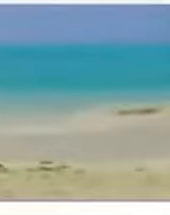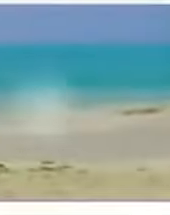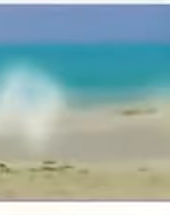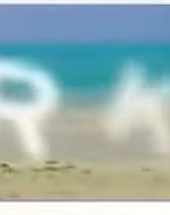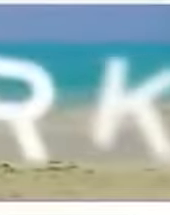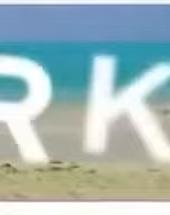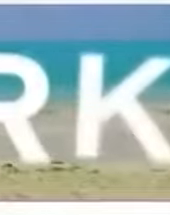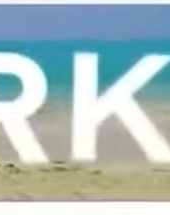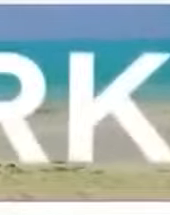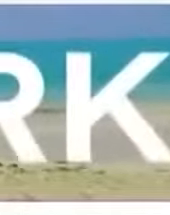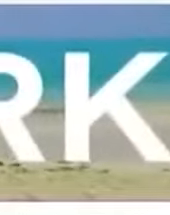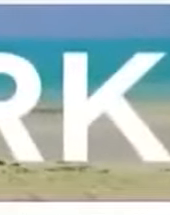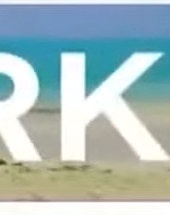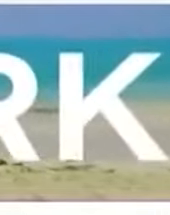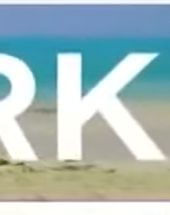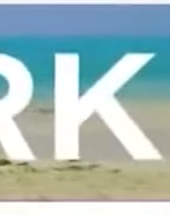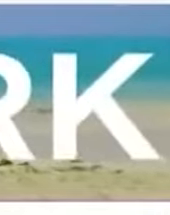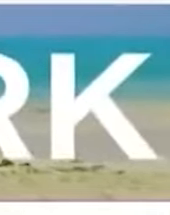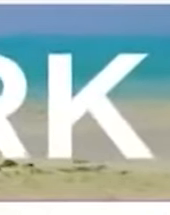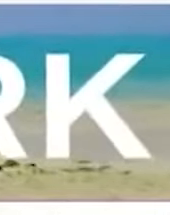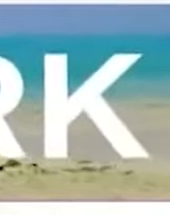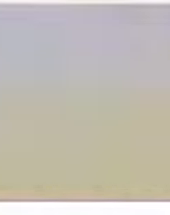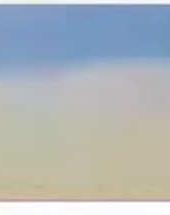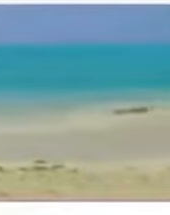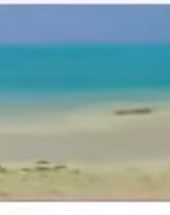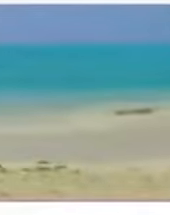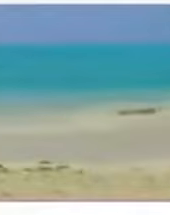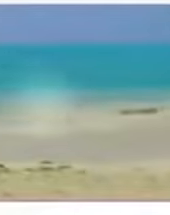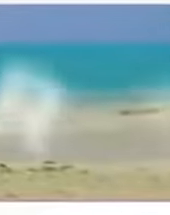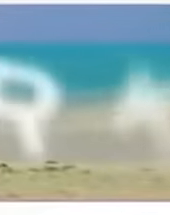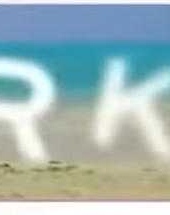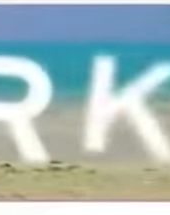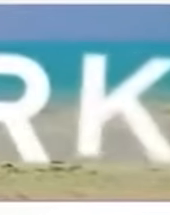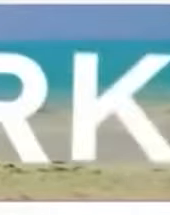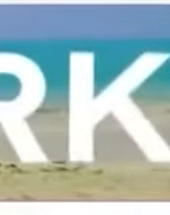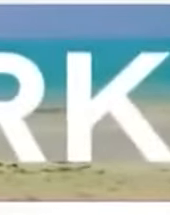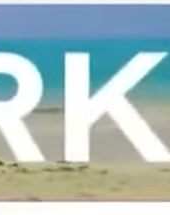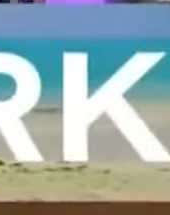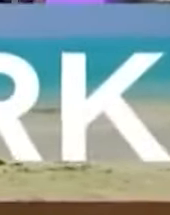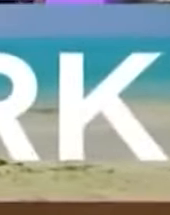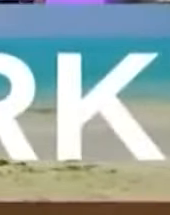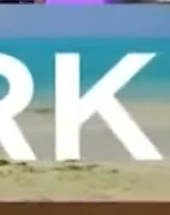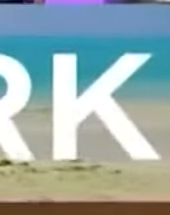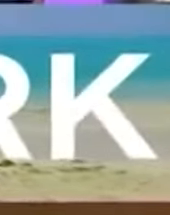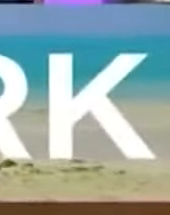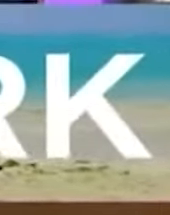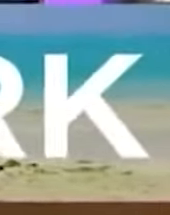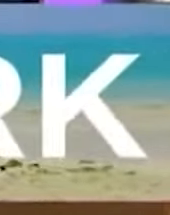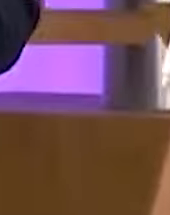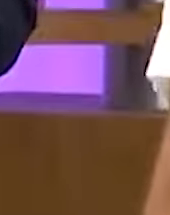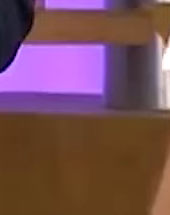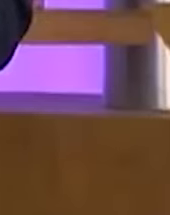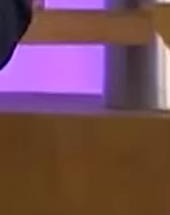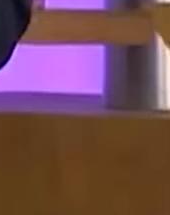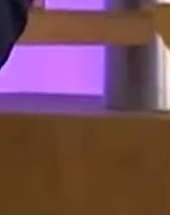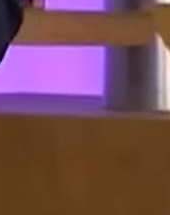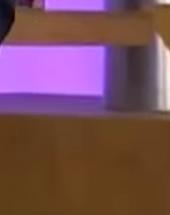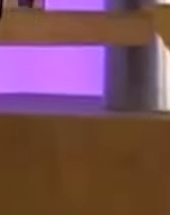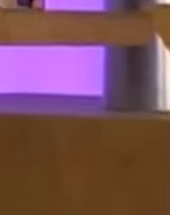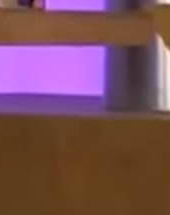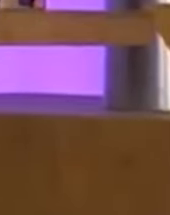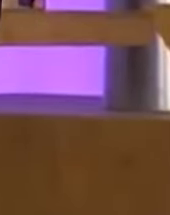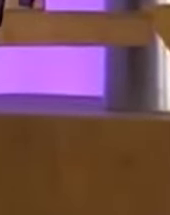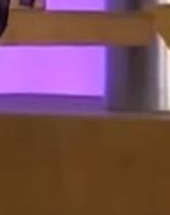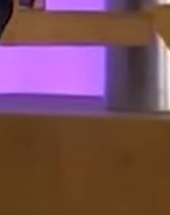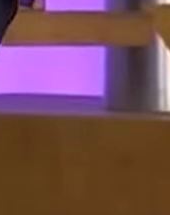Ya şu an çok merak ettim. Kamerun'dan mı geldi, Nijerya'dan mı geldi? Urfa'dan mı geldi, Konya'dan mı geldi? Vallahi bilmiyorum. Nereden